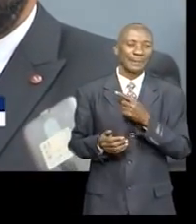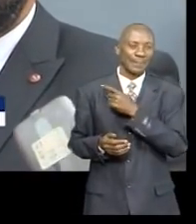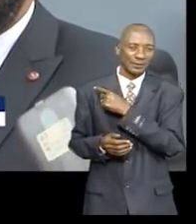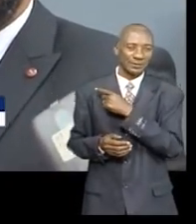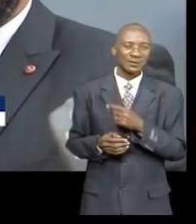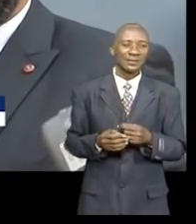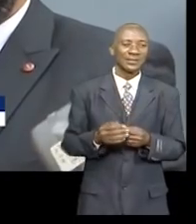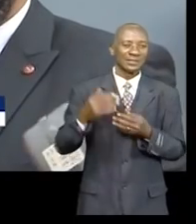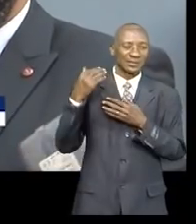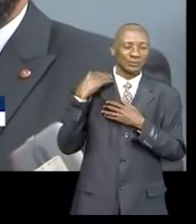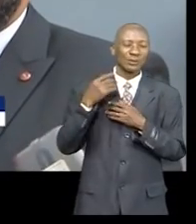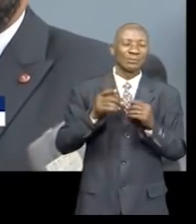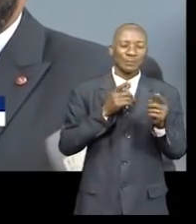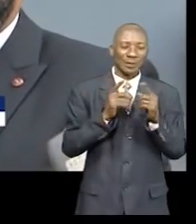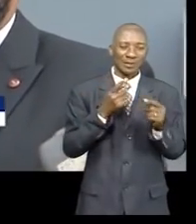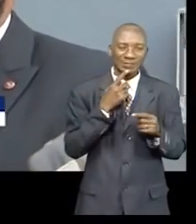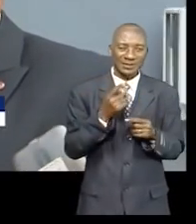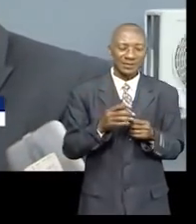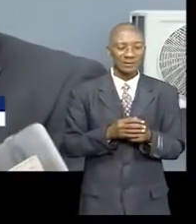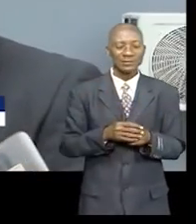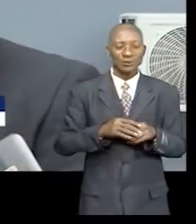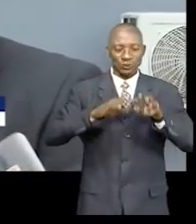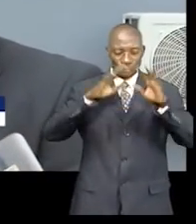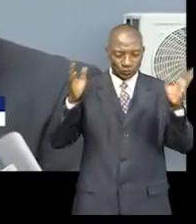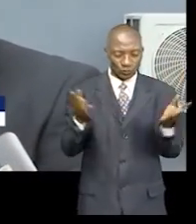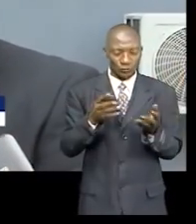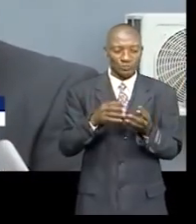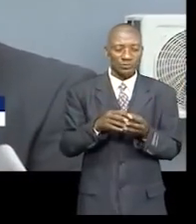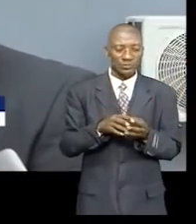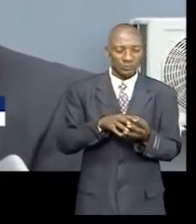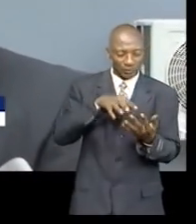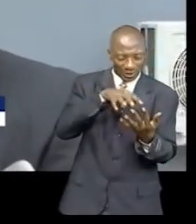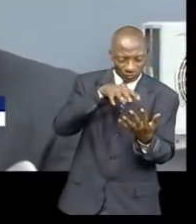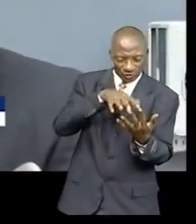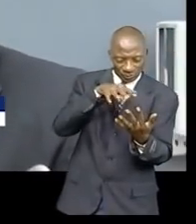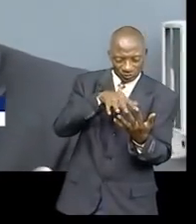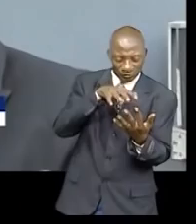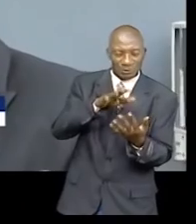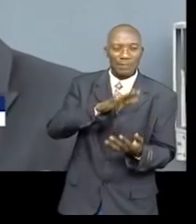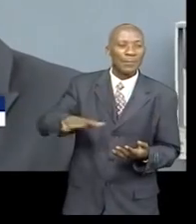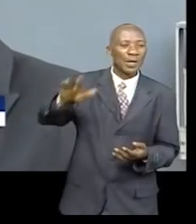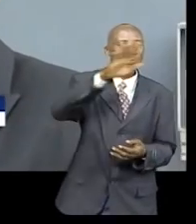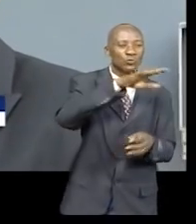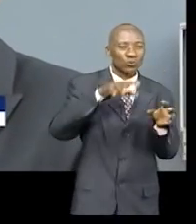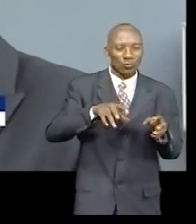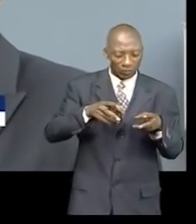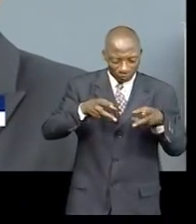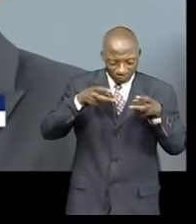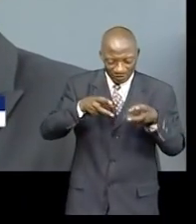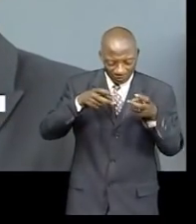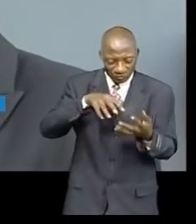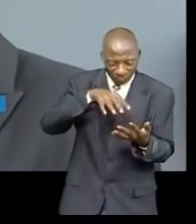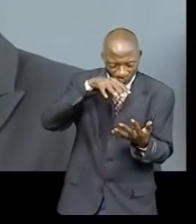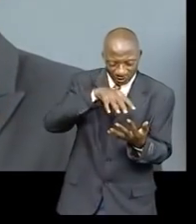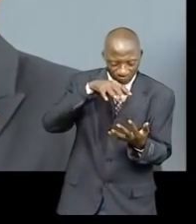l'entrepreneuriat national, avait commandé ses études sur l'ensemble du pays pour essayer de serrer